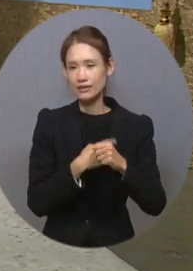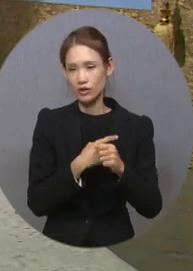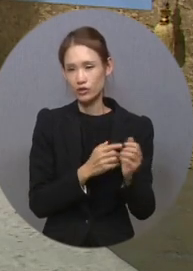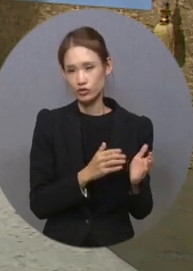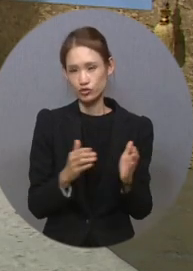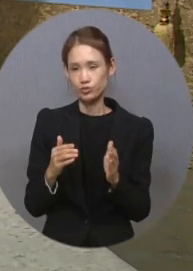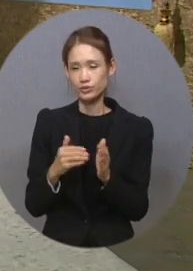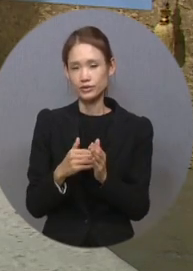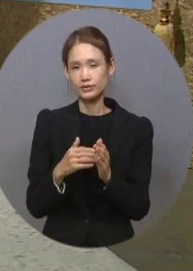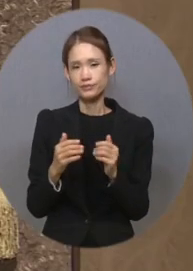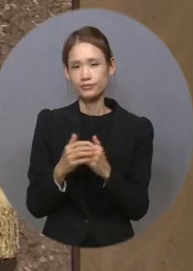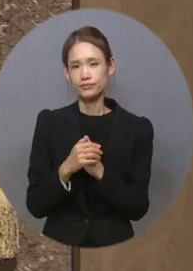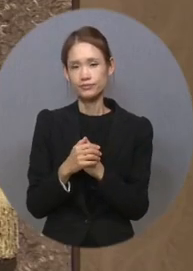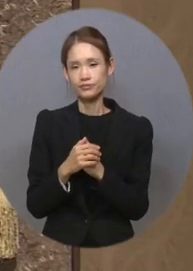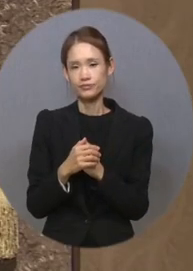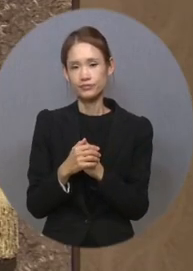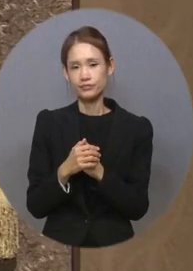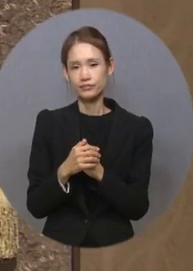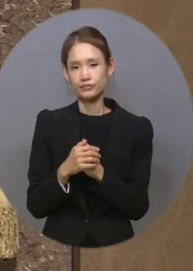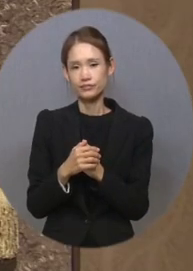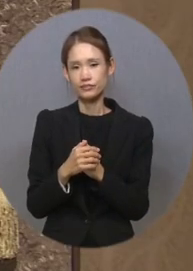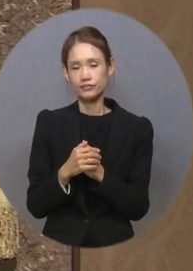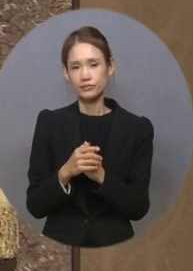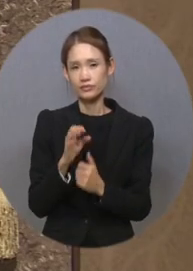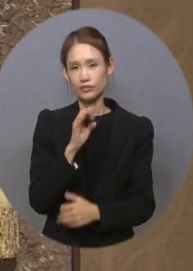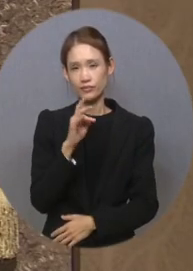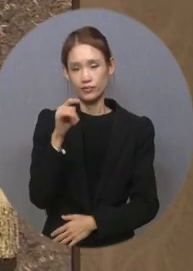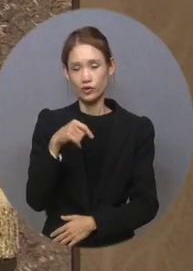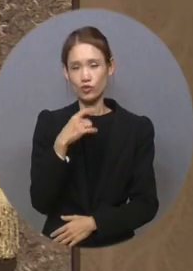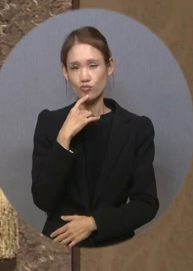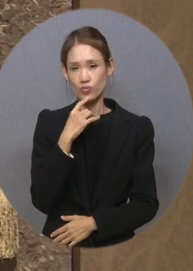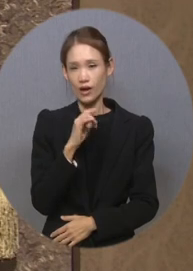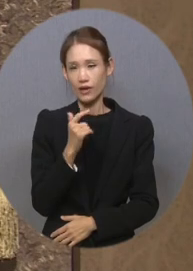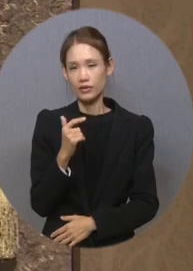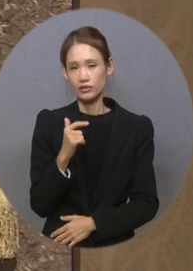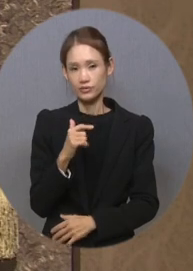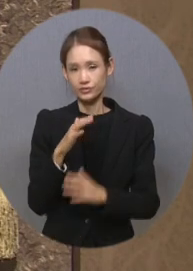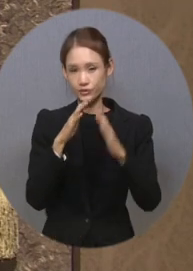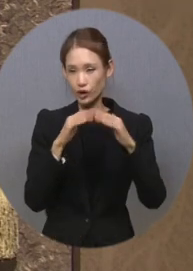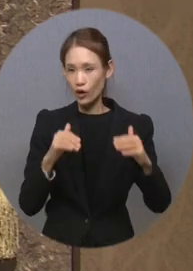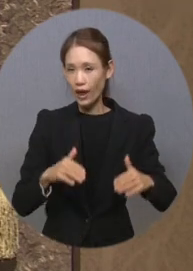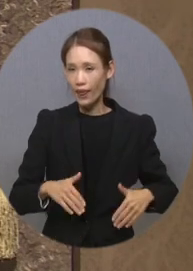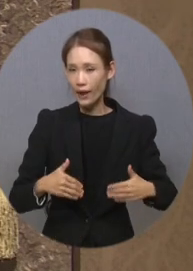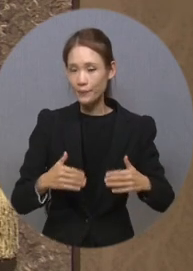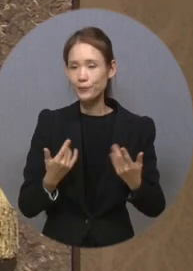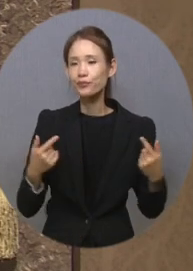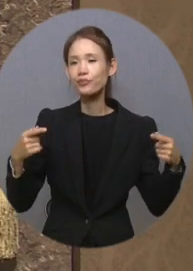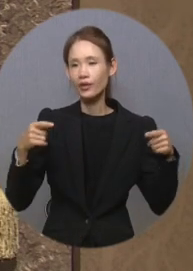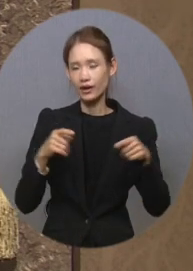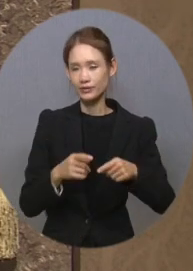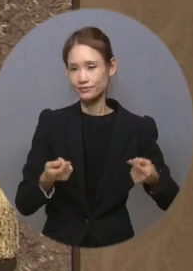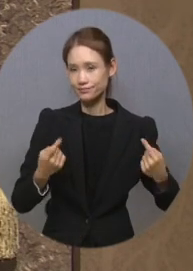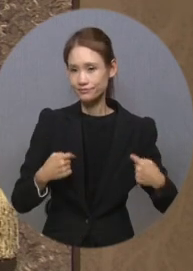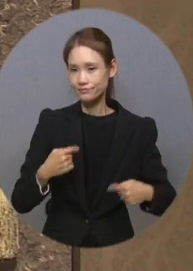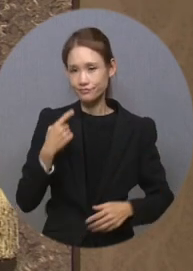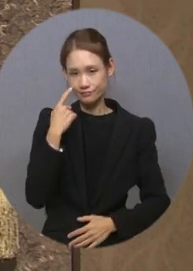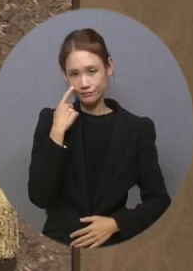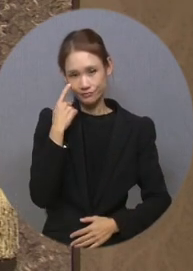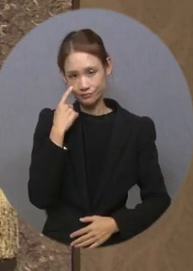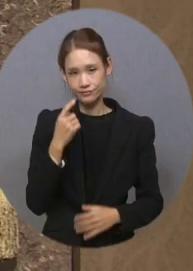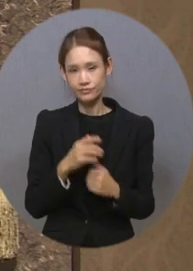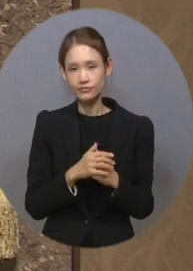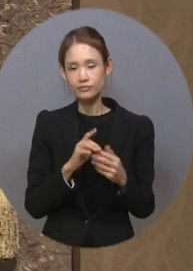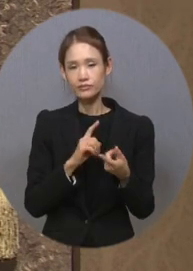예. 그렇게 하고 이제 우리 여수만 할 게 아니고 그럼 우리 전라남도가 함께 하자. 예. 이렇게 이제